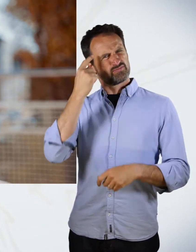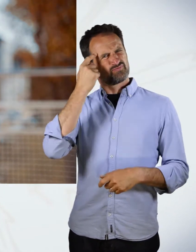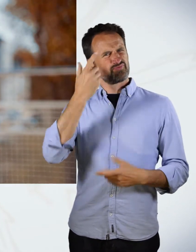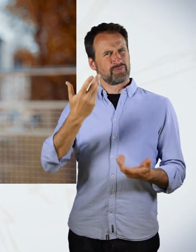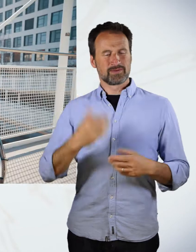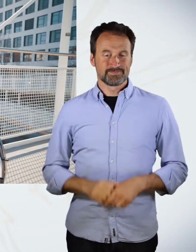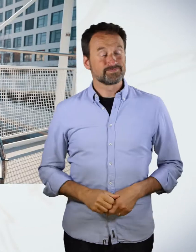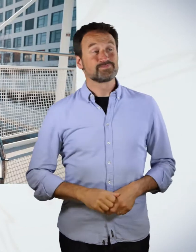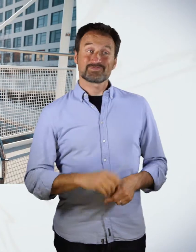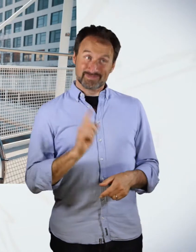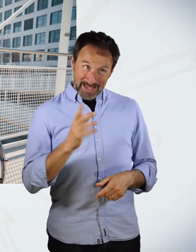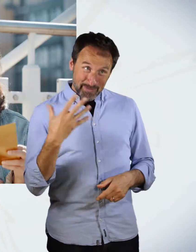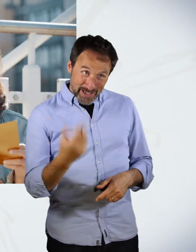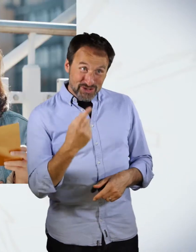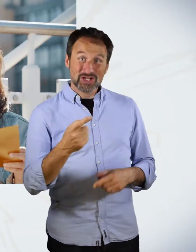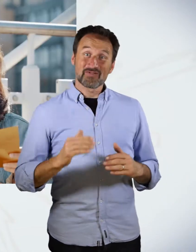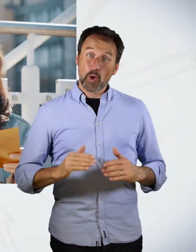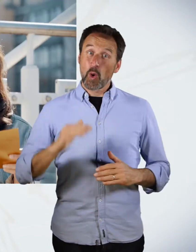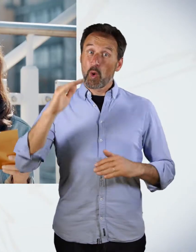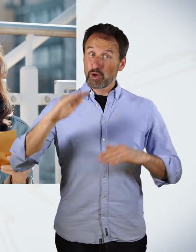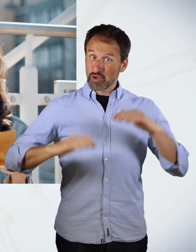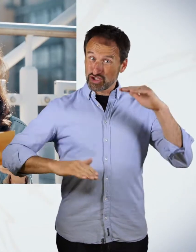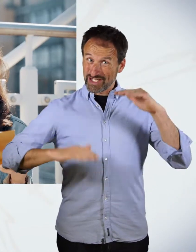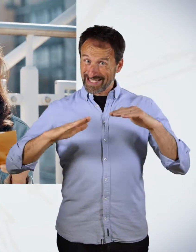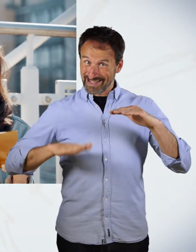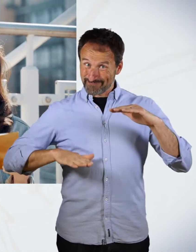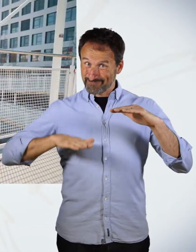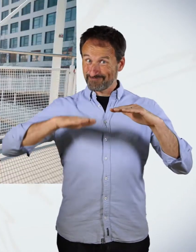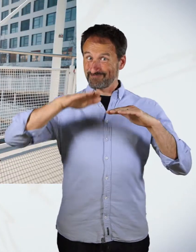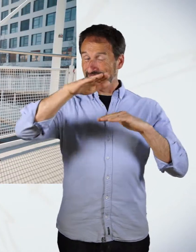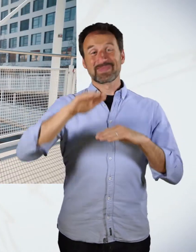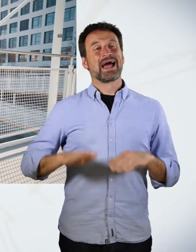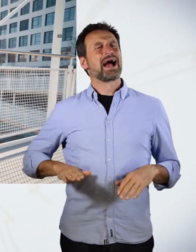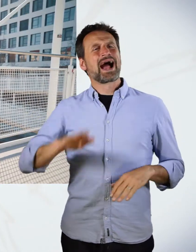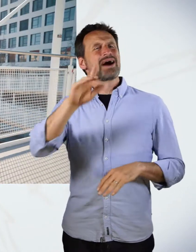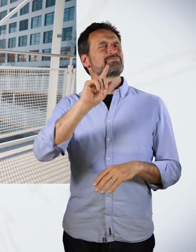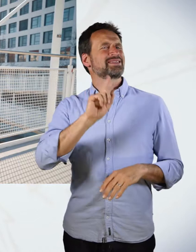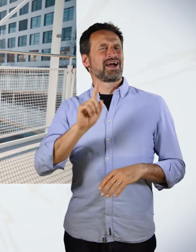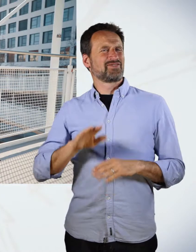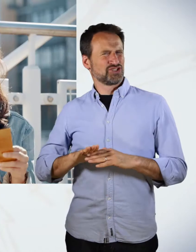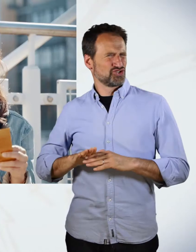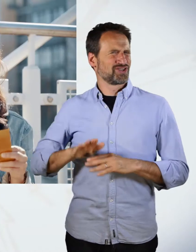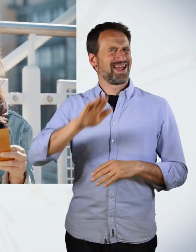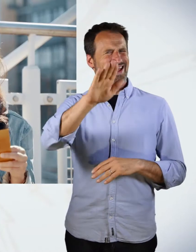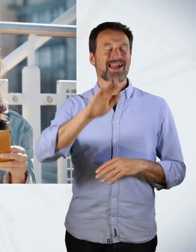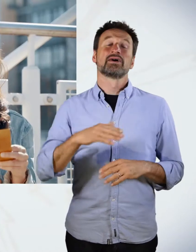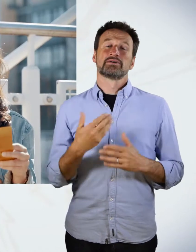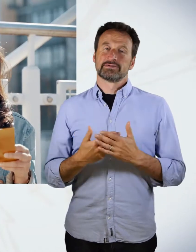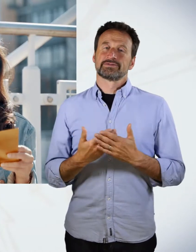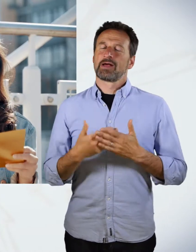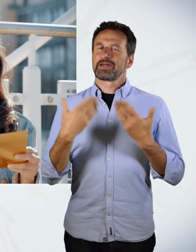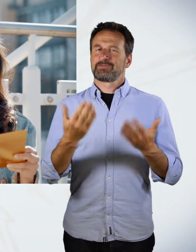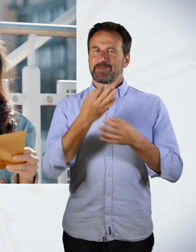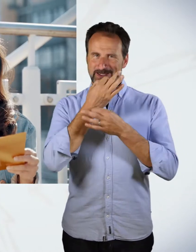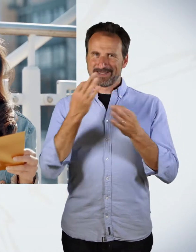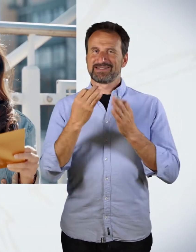die Höhenunterschiede überwinden zu können, darf die Rampe nicht zu steil sein. Zum Glück gibt es dafür entsprechende Vorschriften,